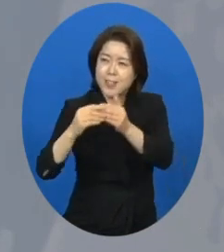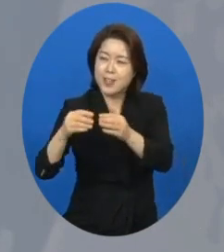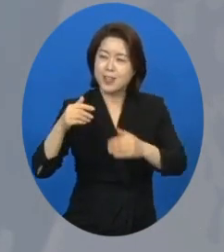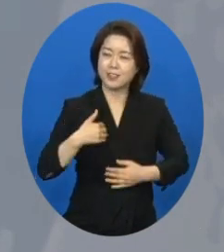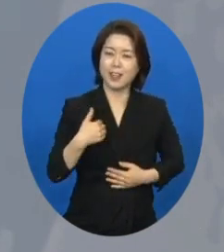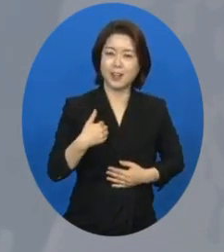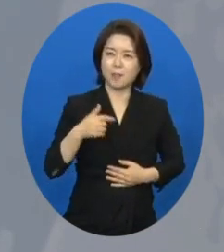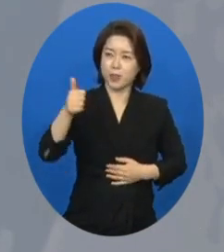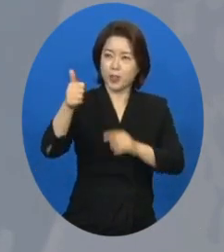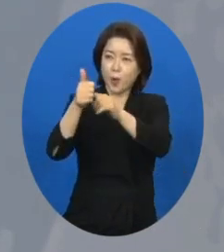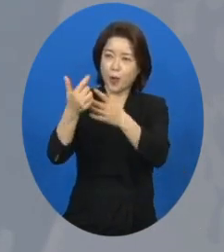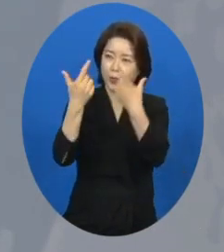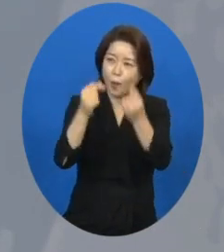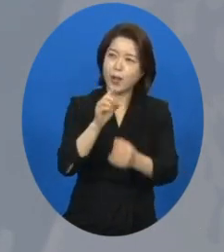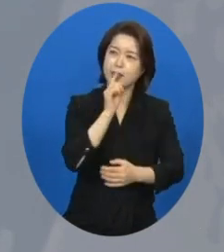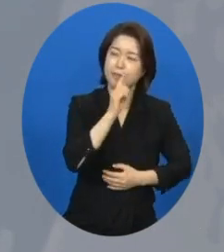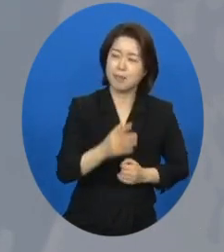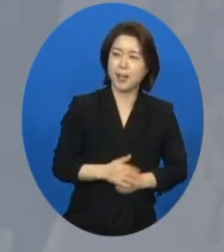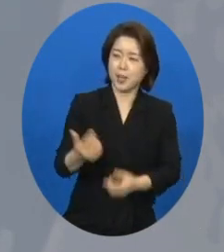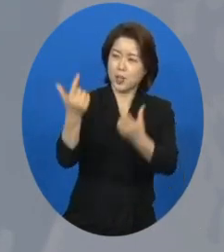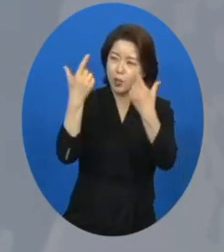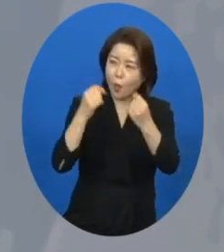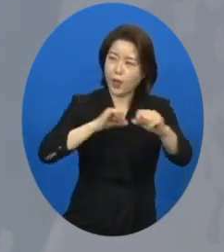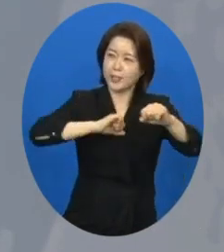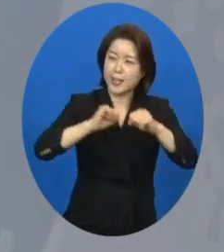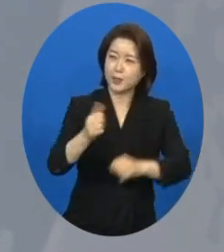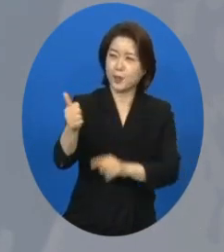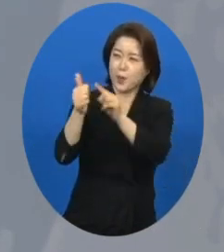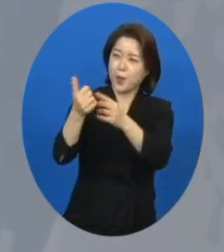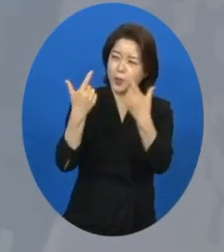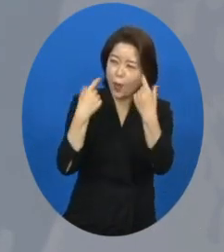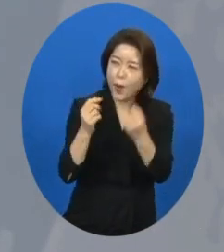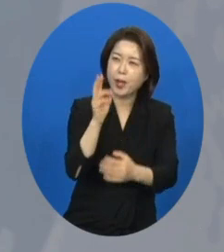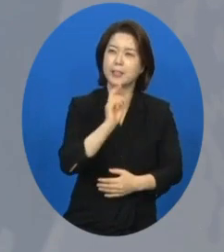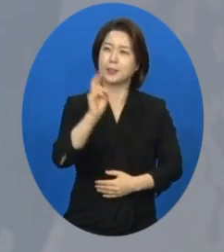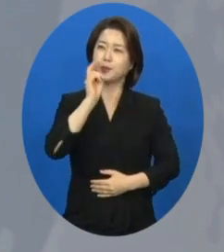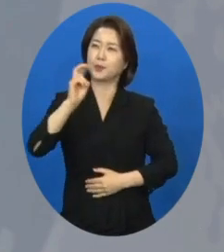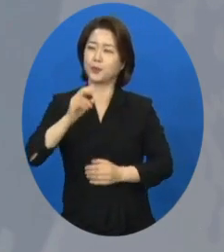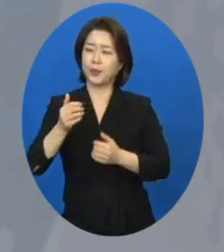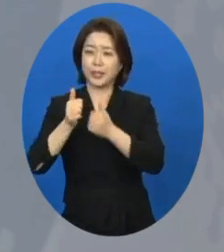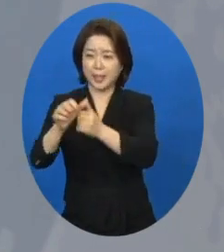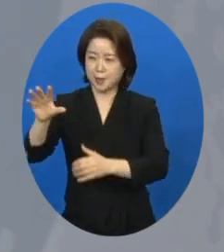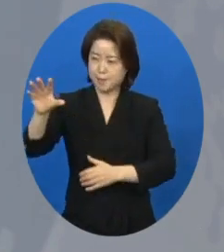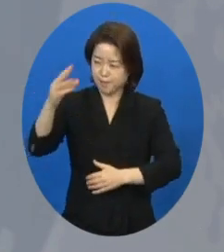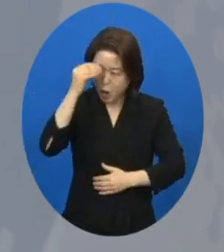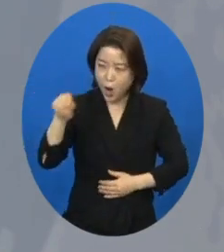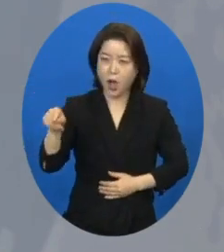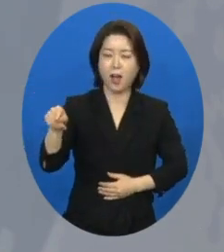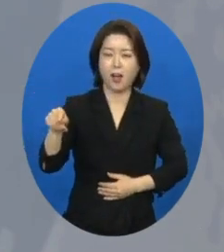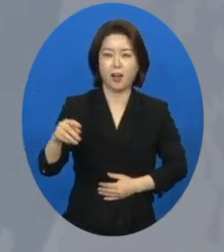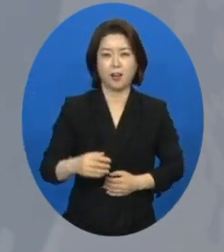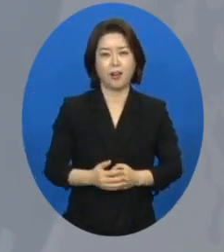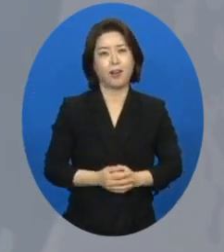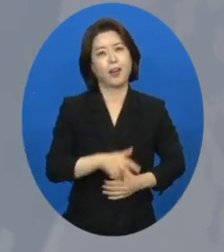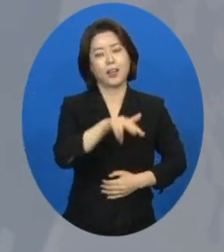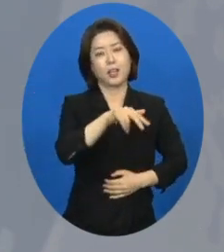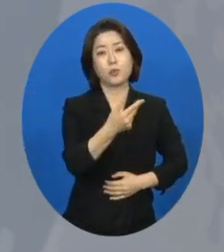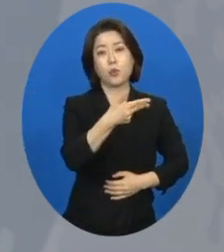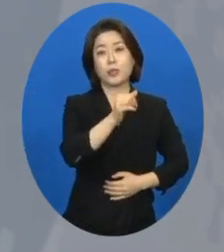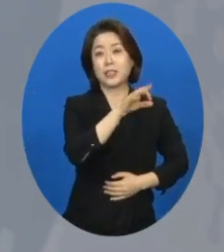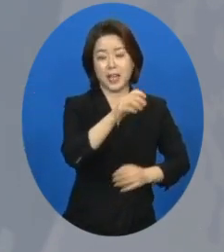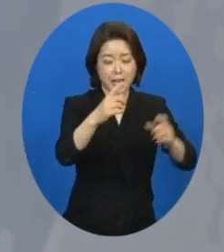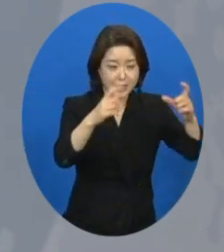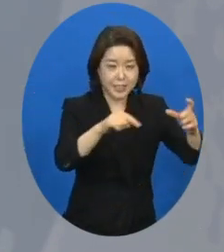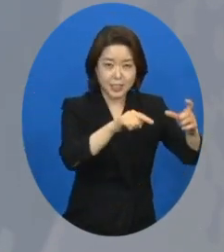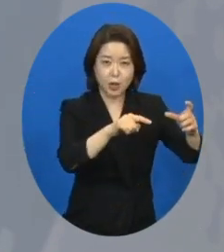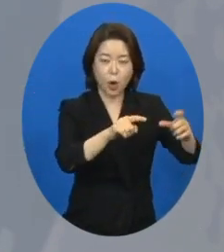말하고 카루소처럼 행동하고 카루소처럼 노래를 불렀다. 이것이 조지아의 산골 청년이